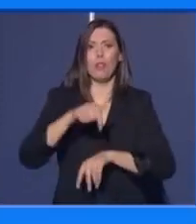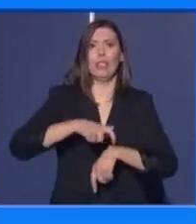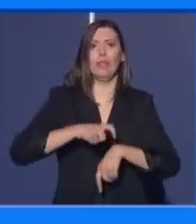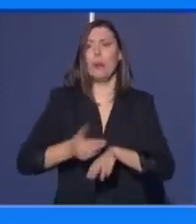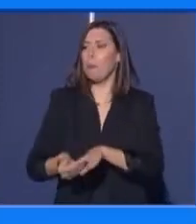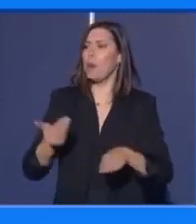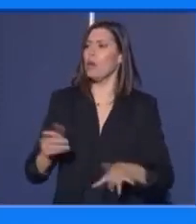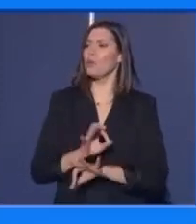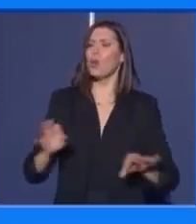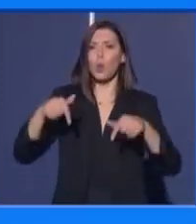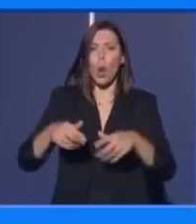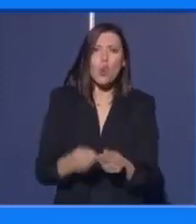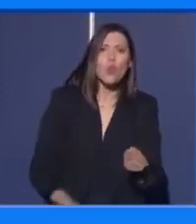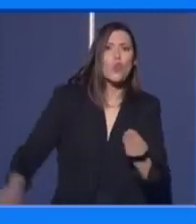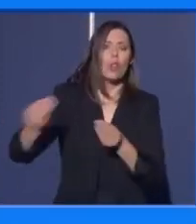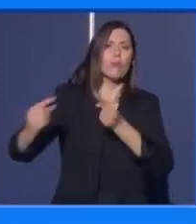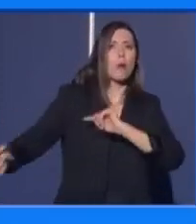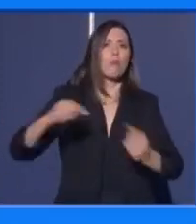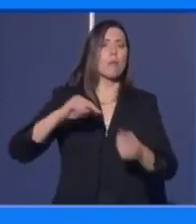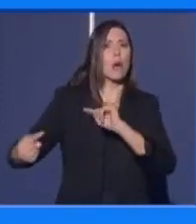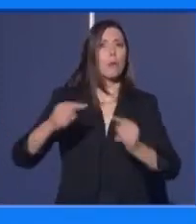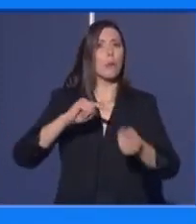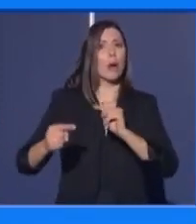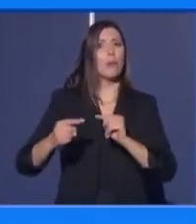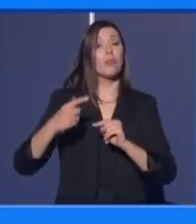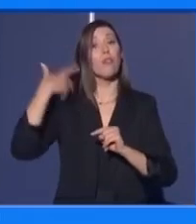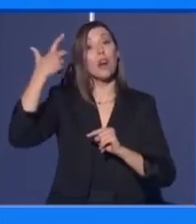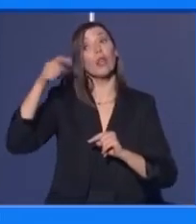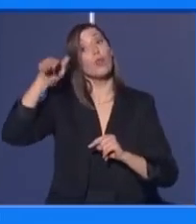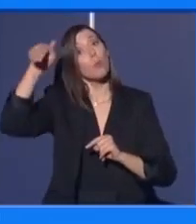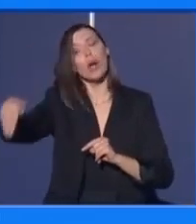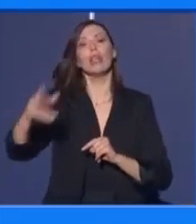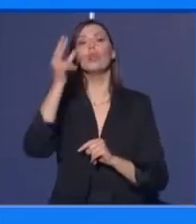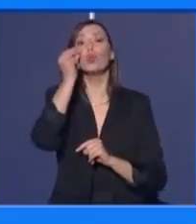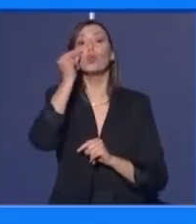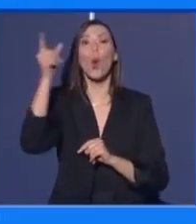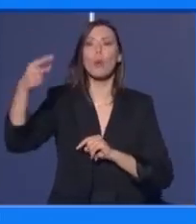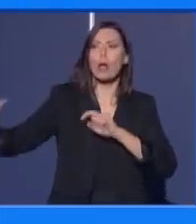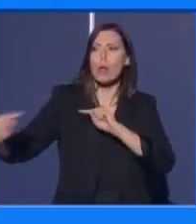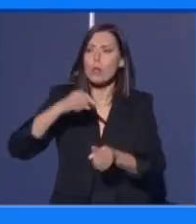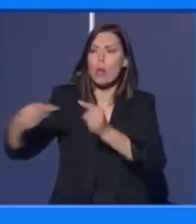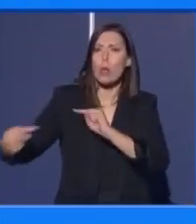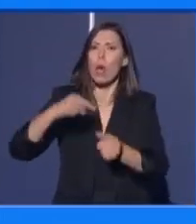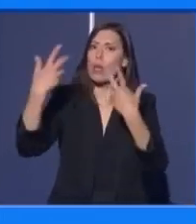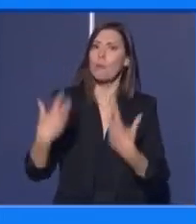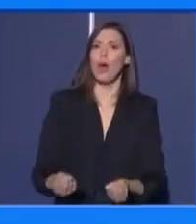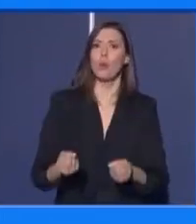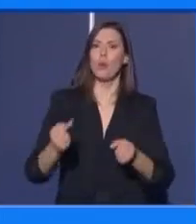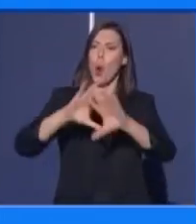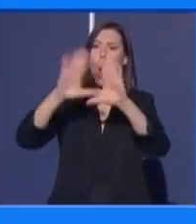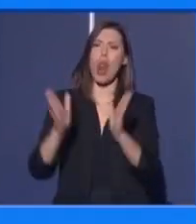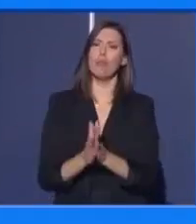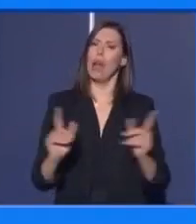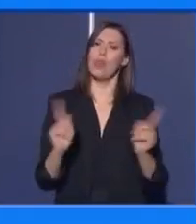ίδια τα Σκόπια προκαλεί πλέον σοβαρούς τριγμούς. Αυτό, φίλες και φίλοι, δεν είναι πολιτική σταθερότητας. Είναι το